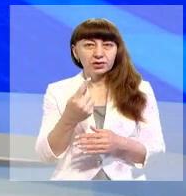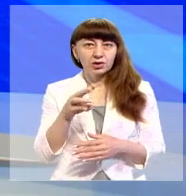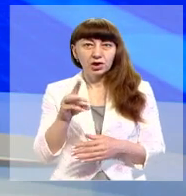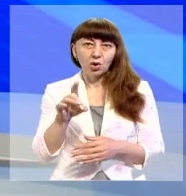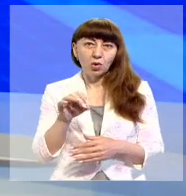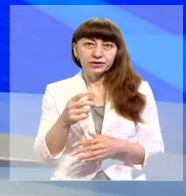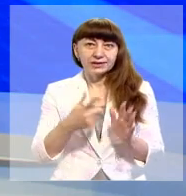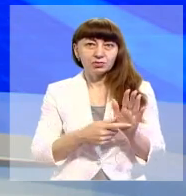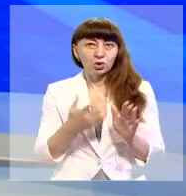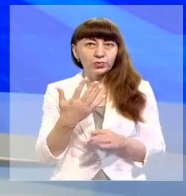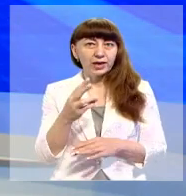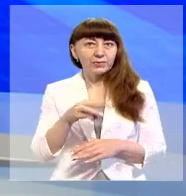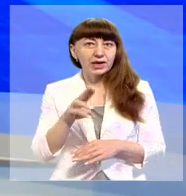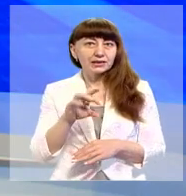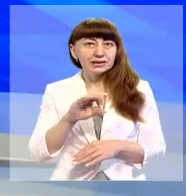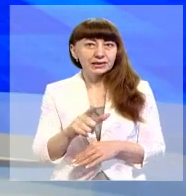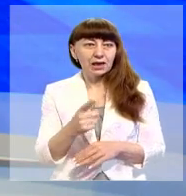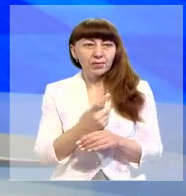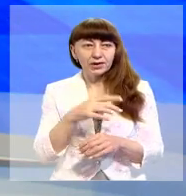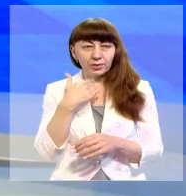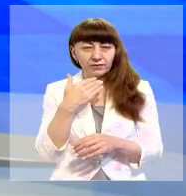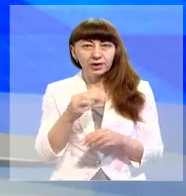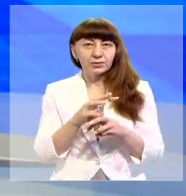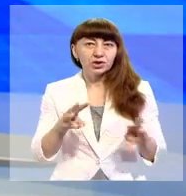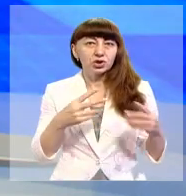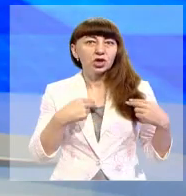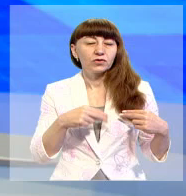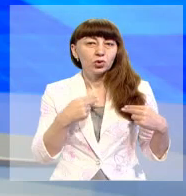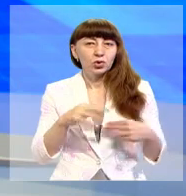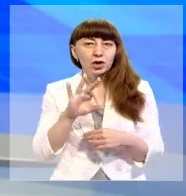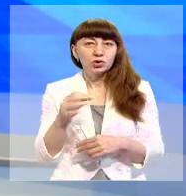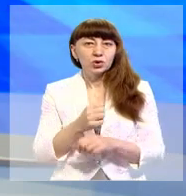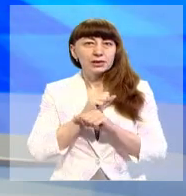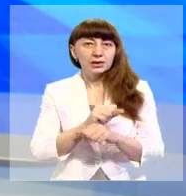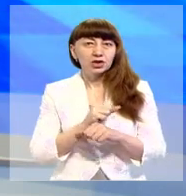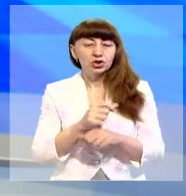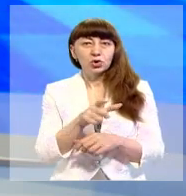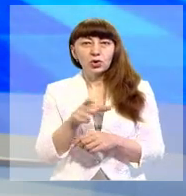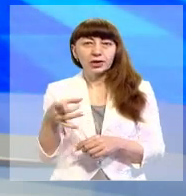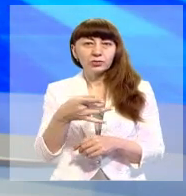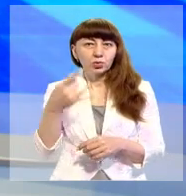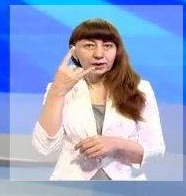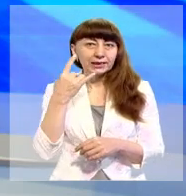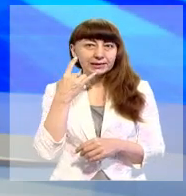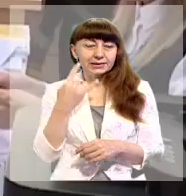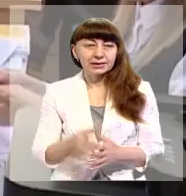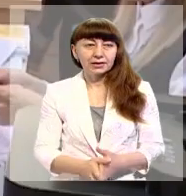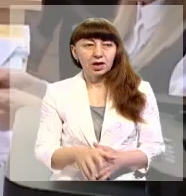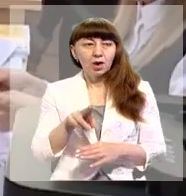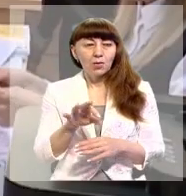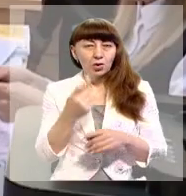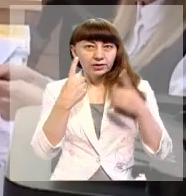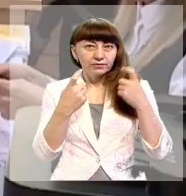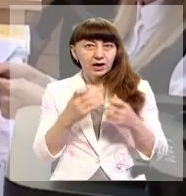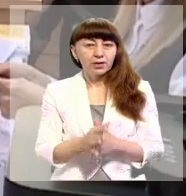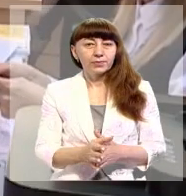қарастырылды. Бұл туралы Қазақстан Республикасының Еңбек және Халықты әлеуметтік қорғау министрлігінің баспасөз қызметі мәлім етті. Ведомствоның